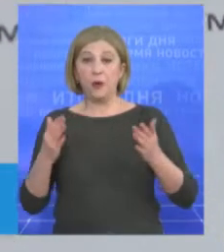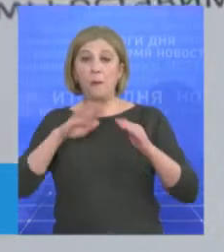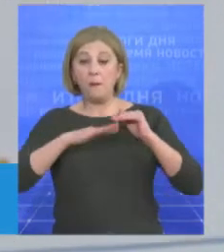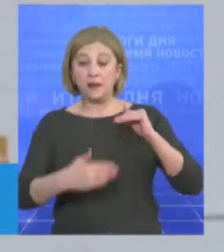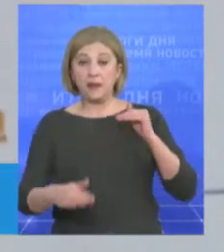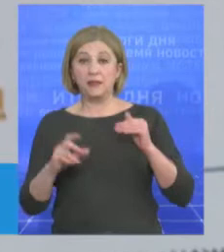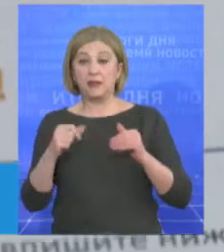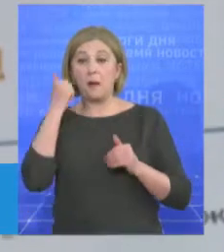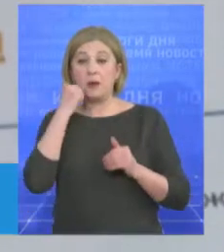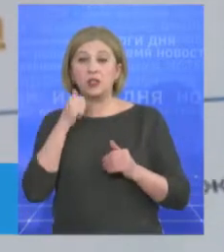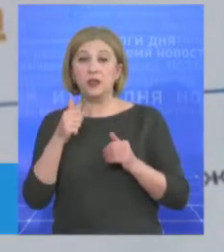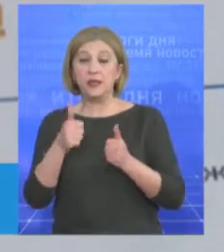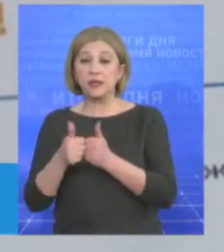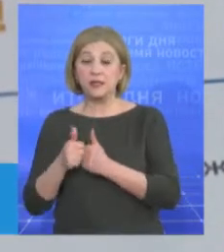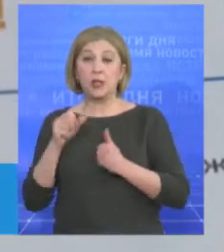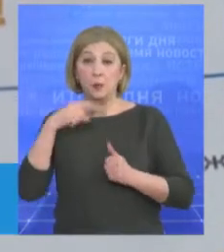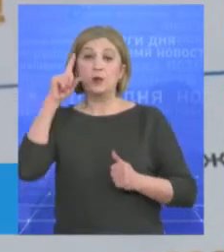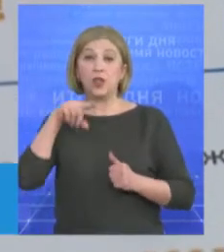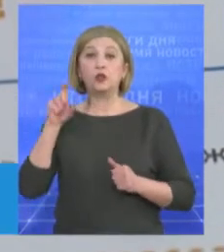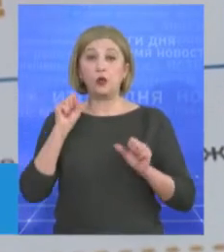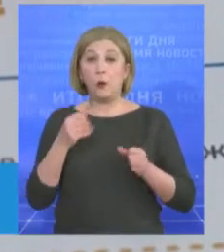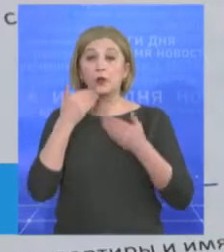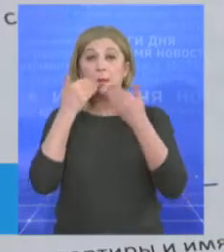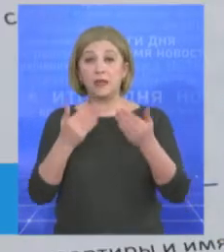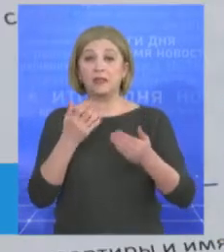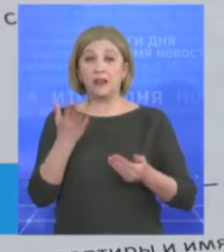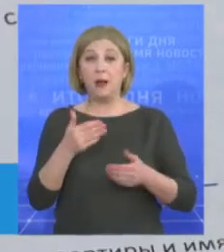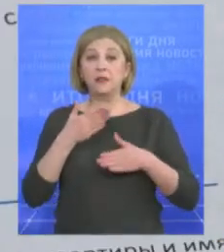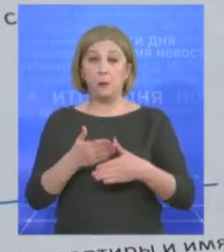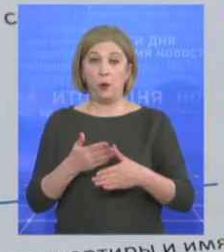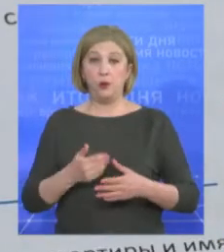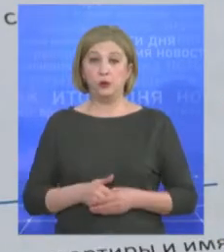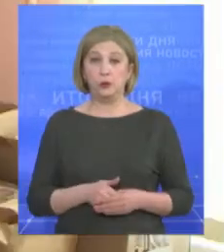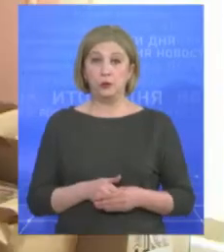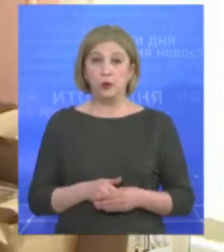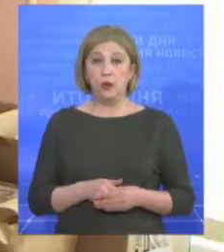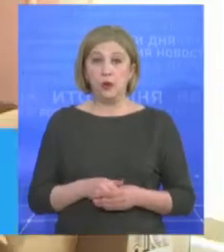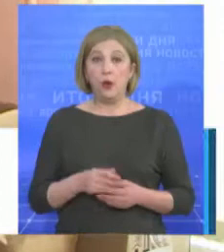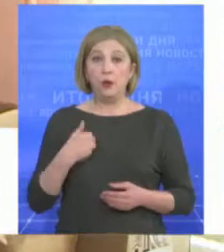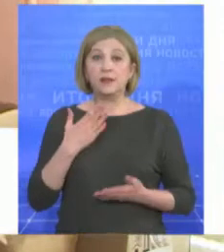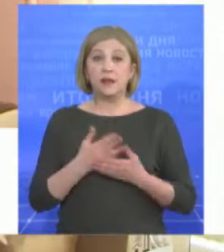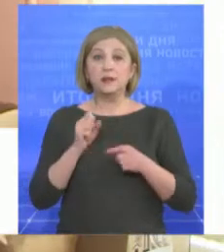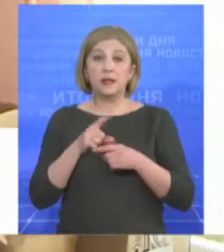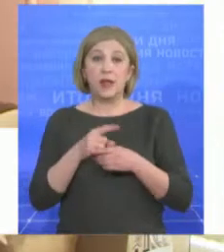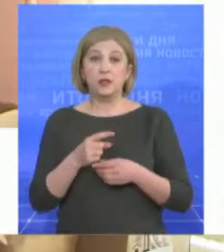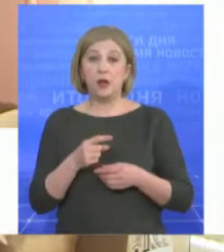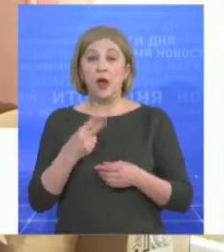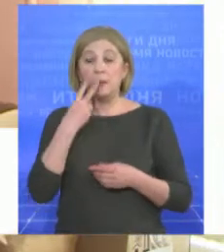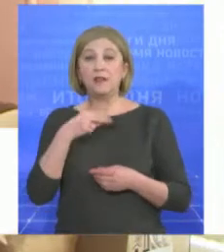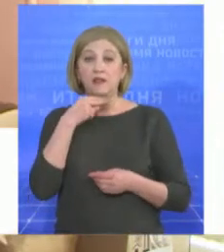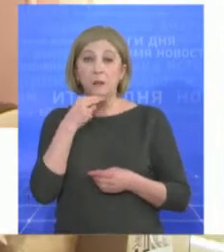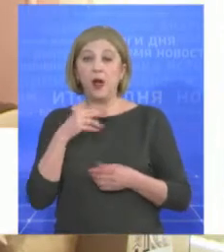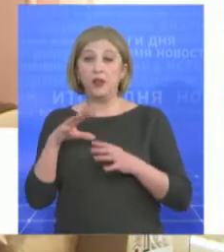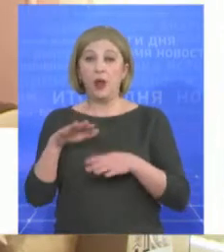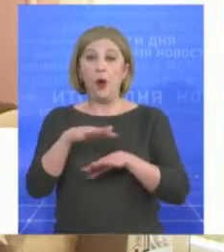Так пожилые соседи, которые входят в группу риска, будут знать, что могут обратиться к вам за помощью. У нас есть задача обратить внимание общества